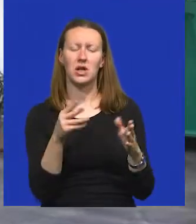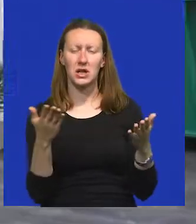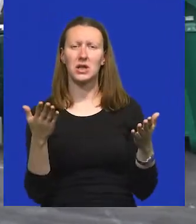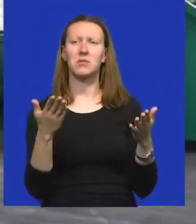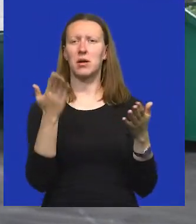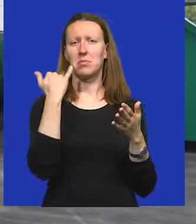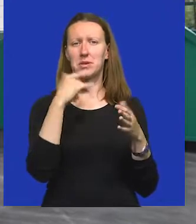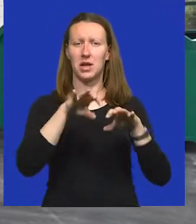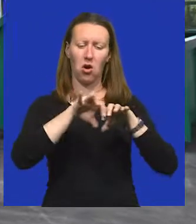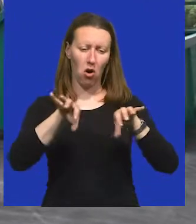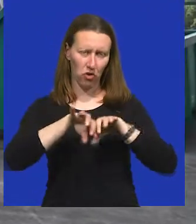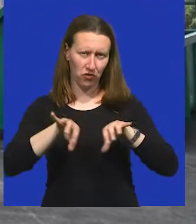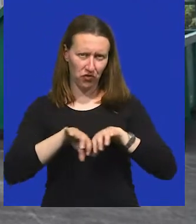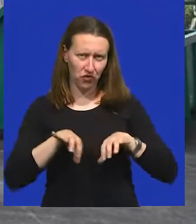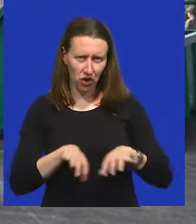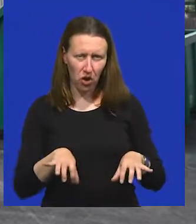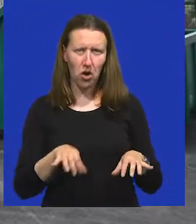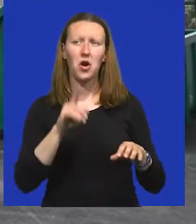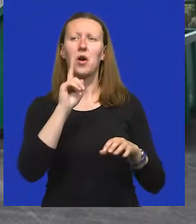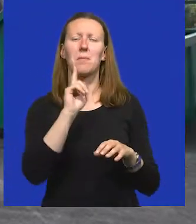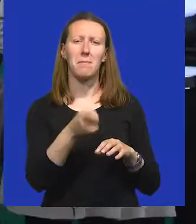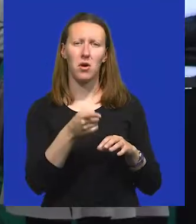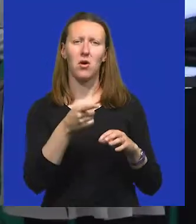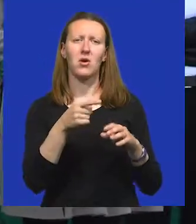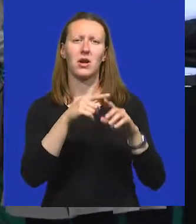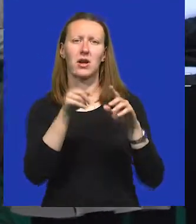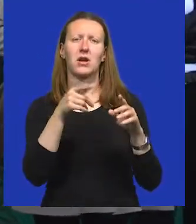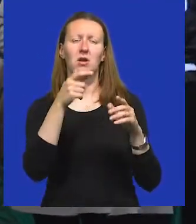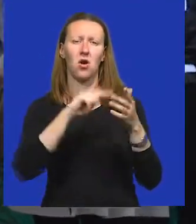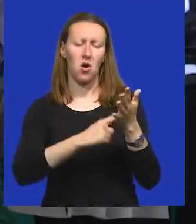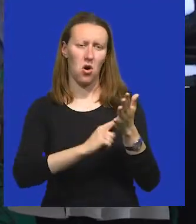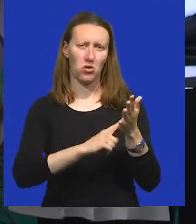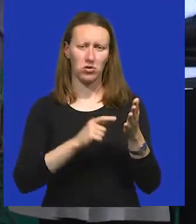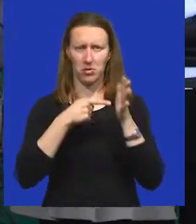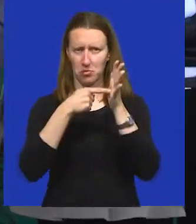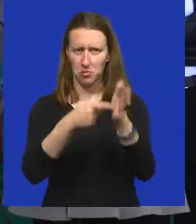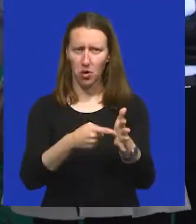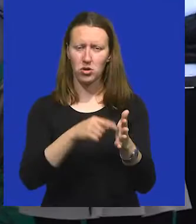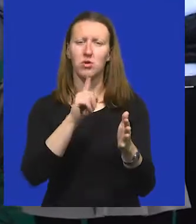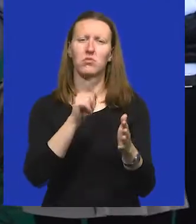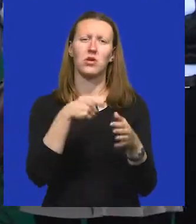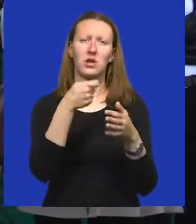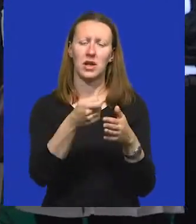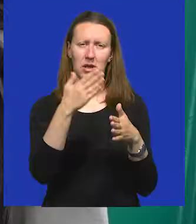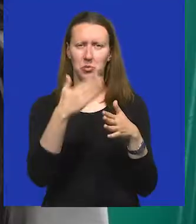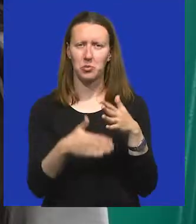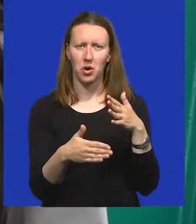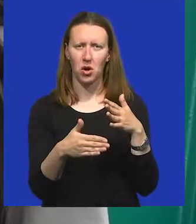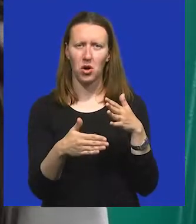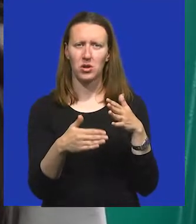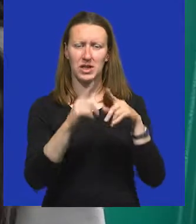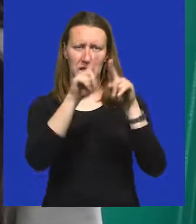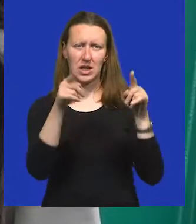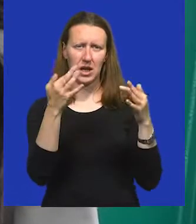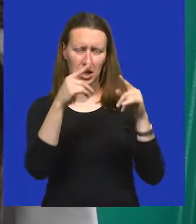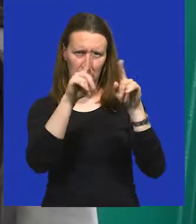hanno precedentemente differenziato, devono esibire la carta d'identità, un documento, devono esibire